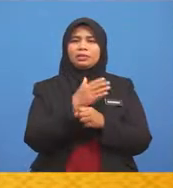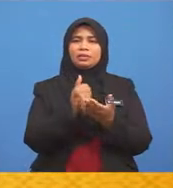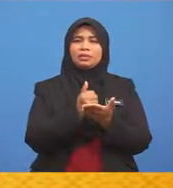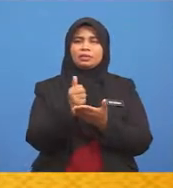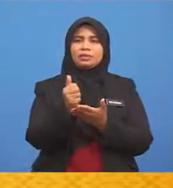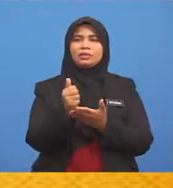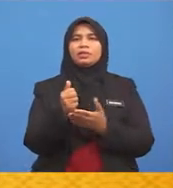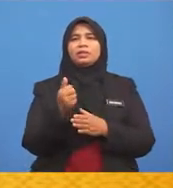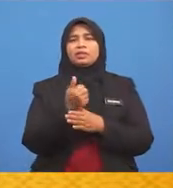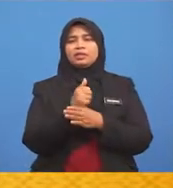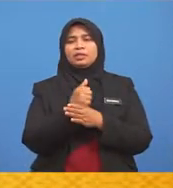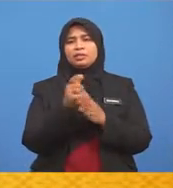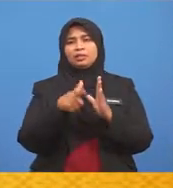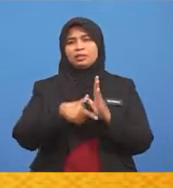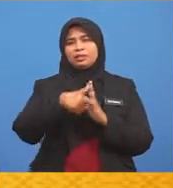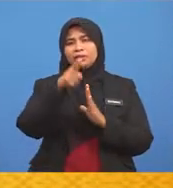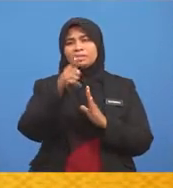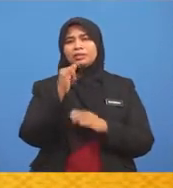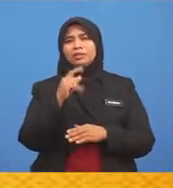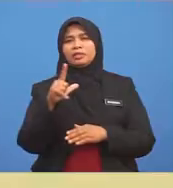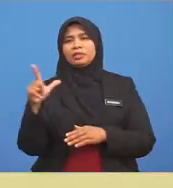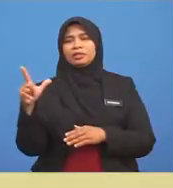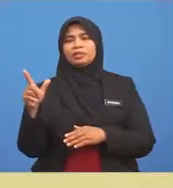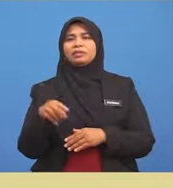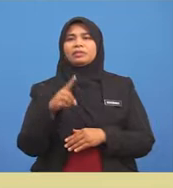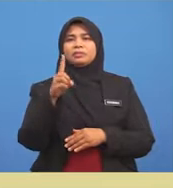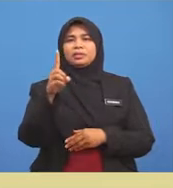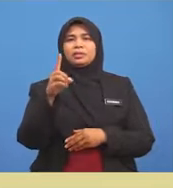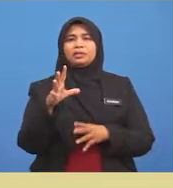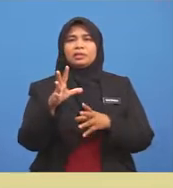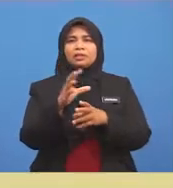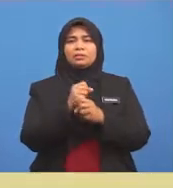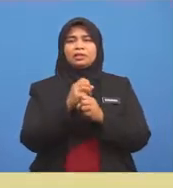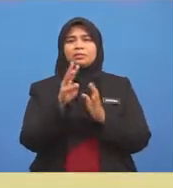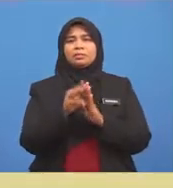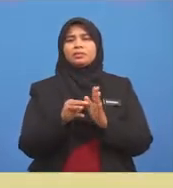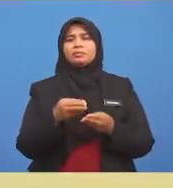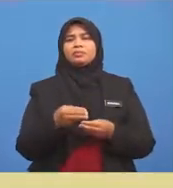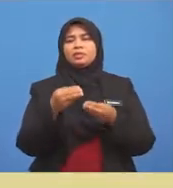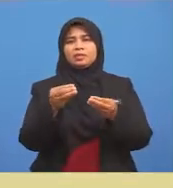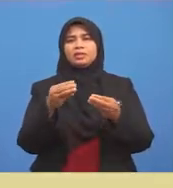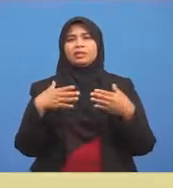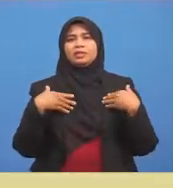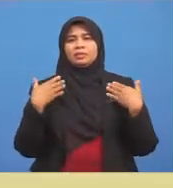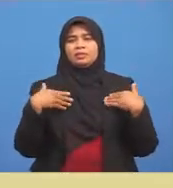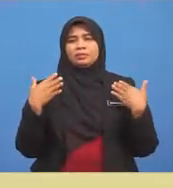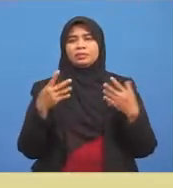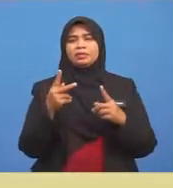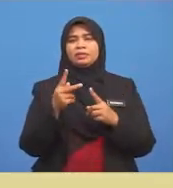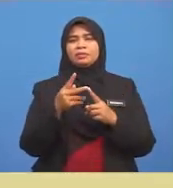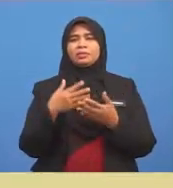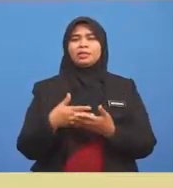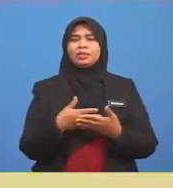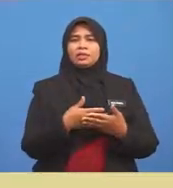Antara kelebihan dan hikmah tersebut ialah yang pertama, dapat memberi kegembiraan kepada